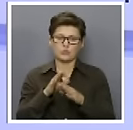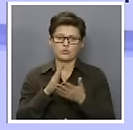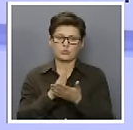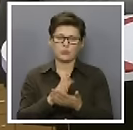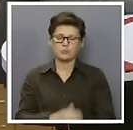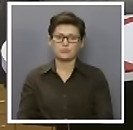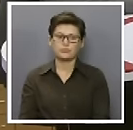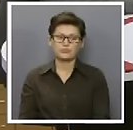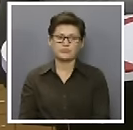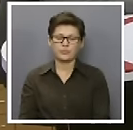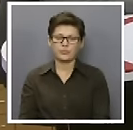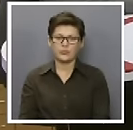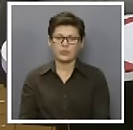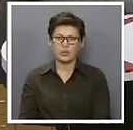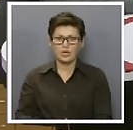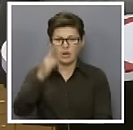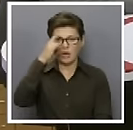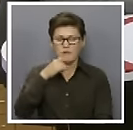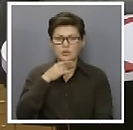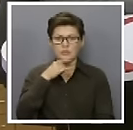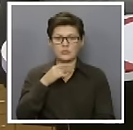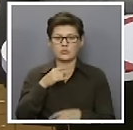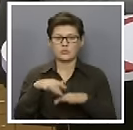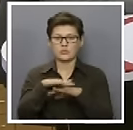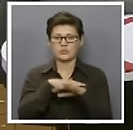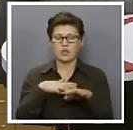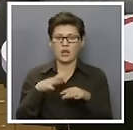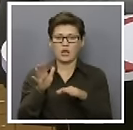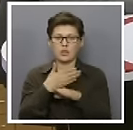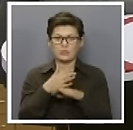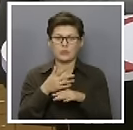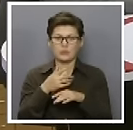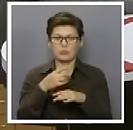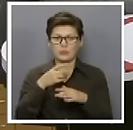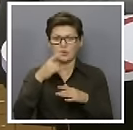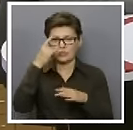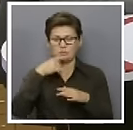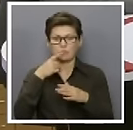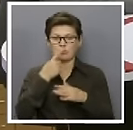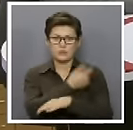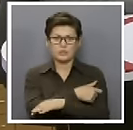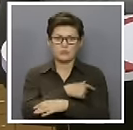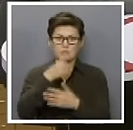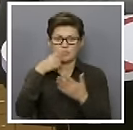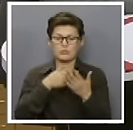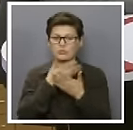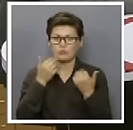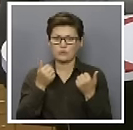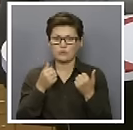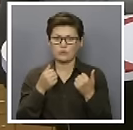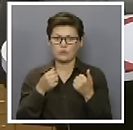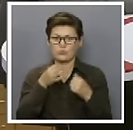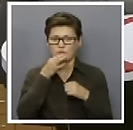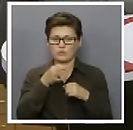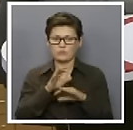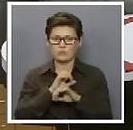Яғни отандастарымыздың арасында отандық медициналық қызметке деген сенім жоқ. Сенім жоқ деп айтуға болмайды, сенім бар.